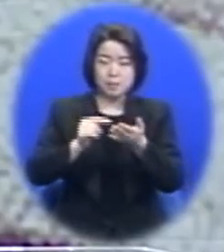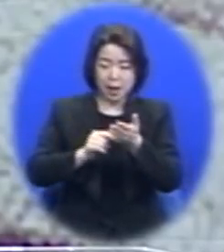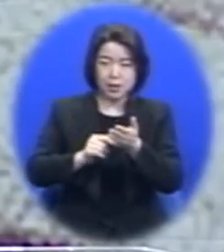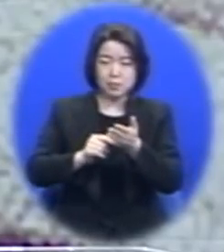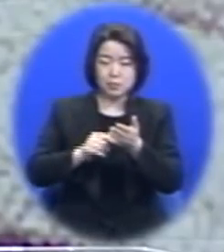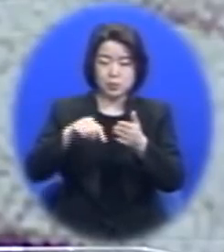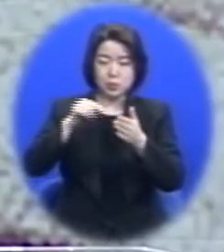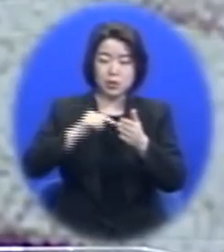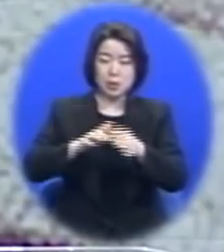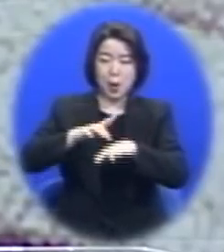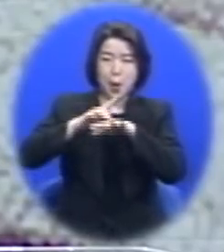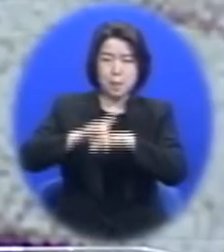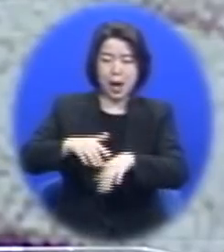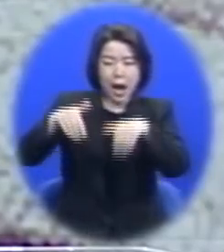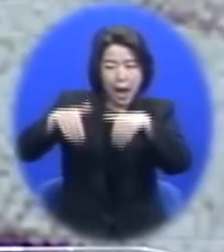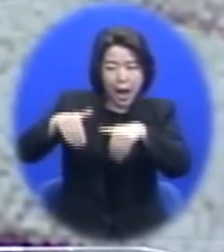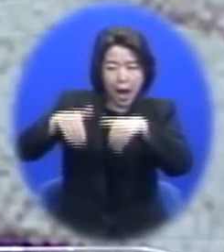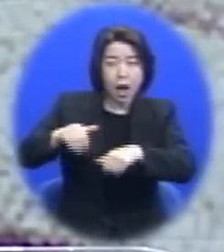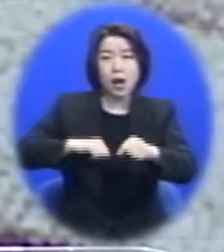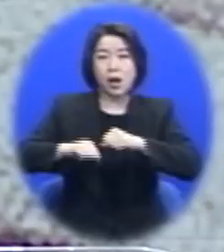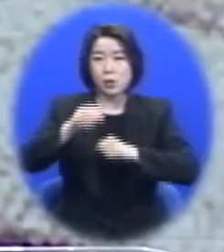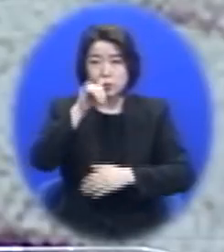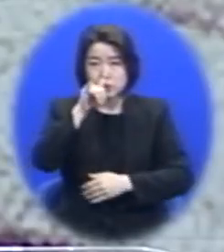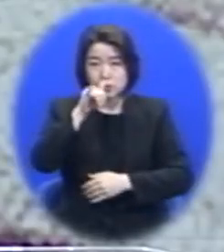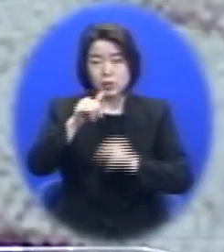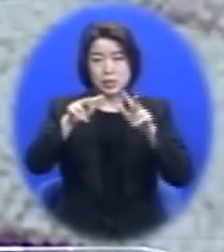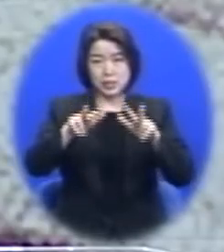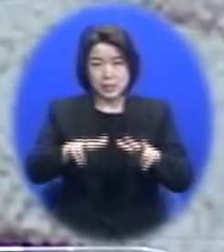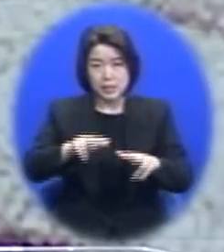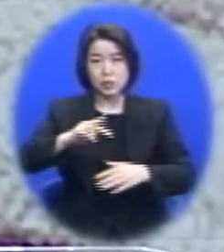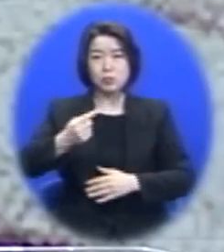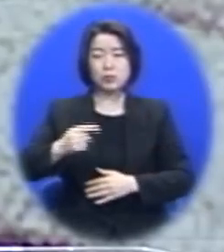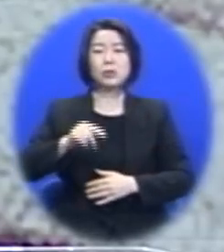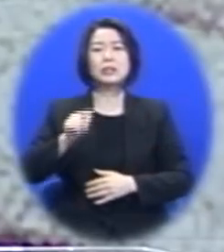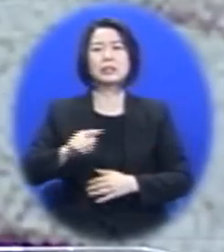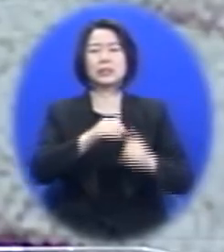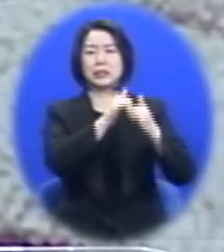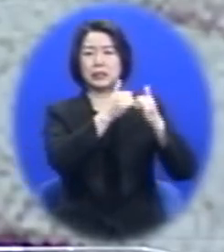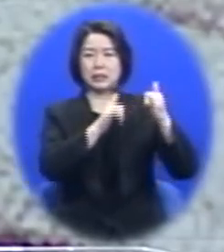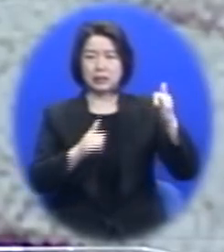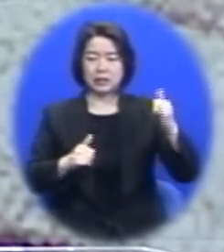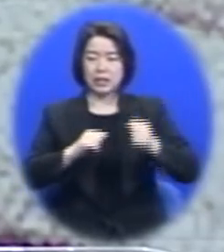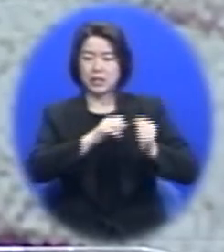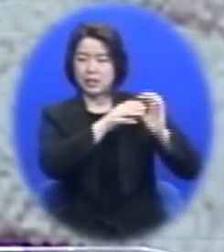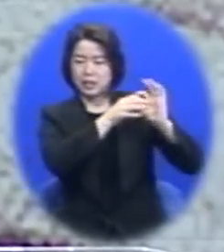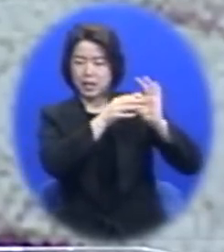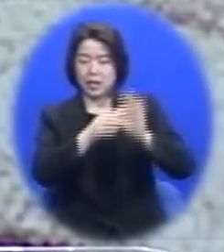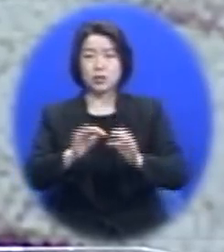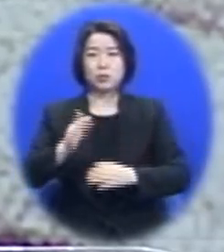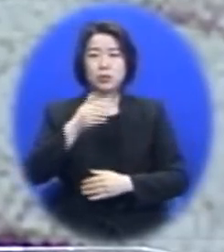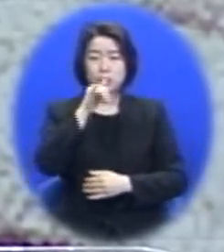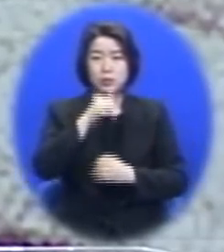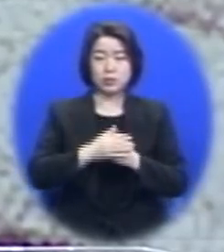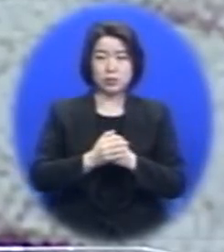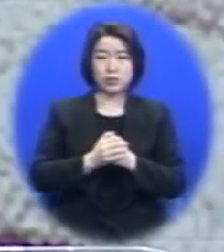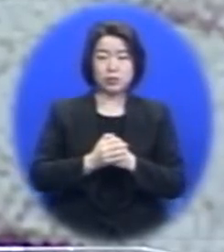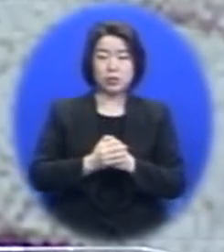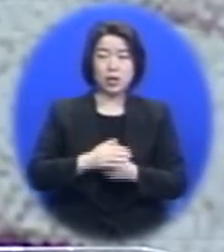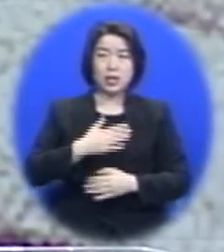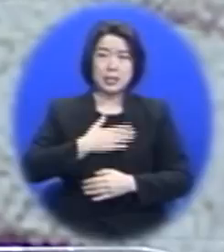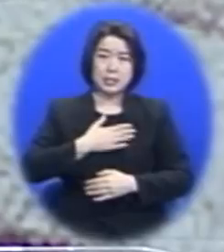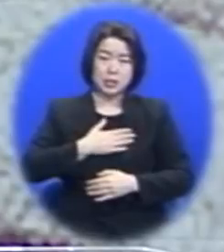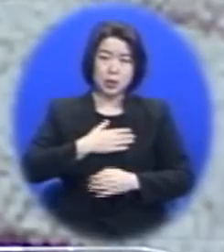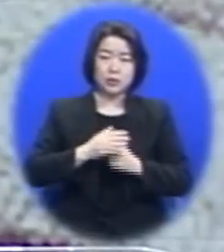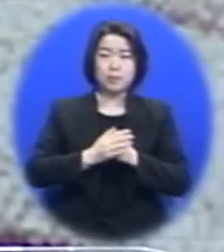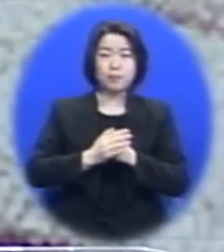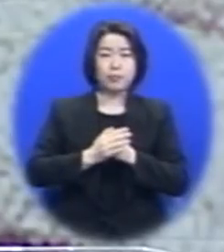됐는데 지금도 그 역사는 우리 가운데 계속 되고 있습니다 저는 본의아니게 교인들을 속이고